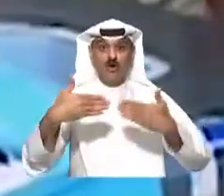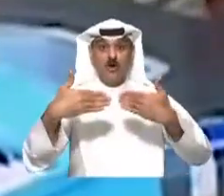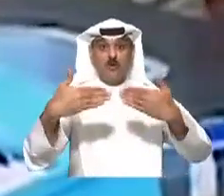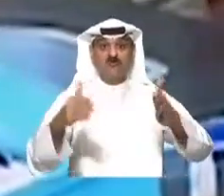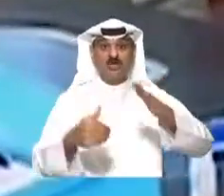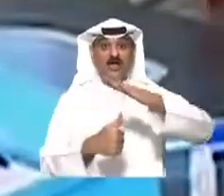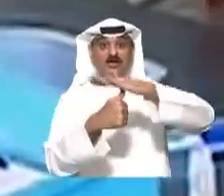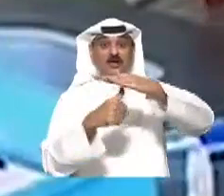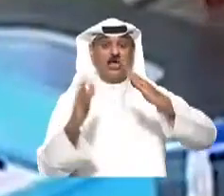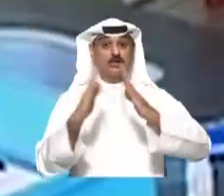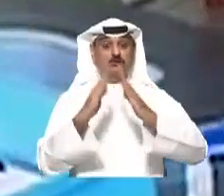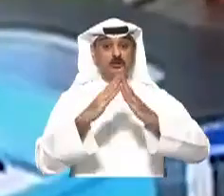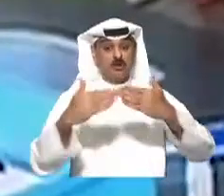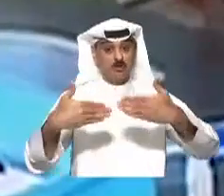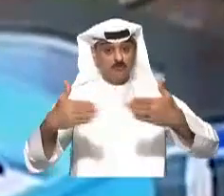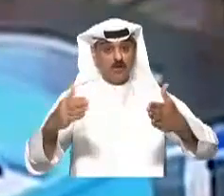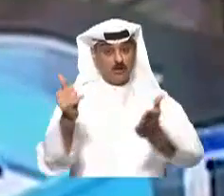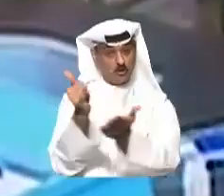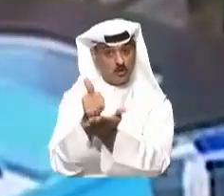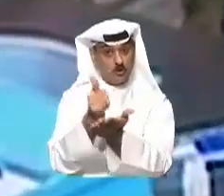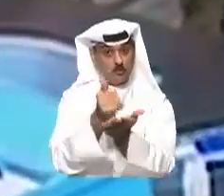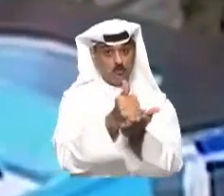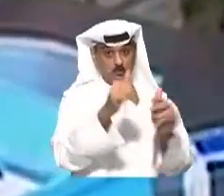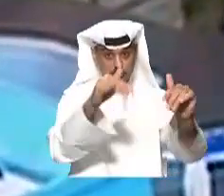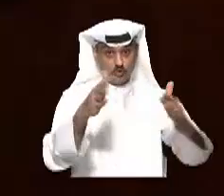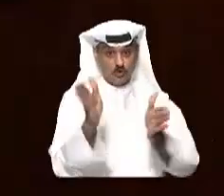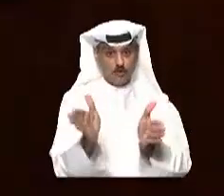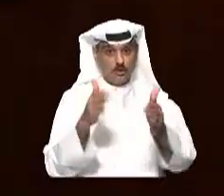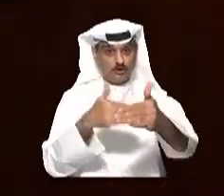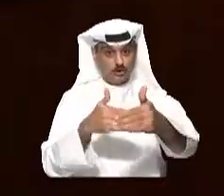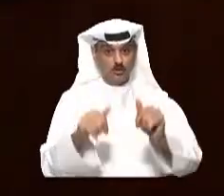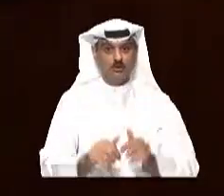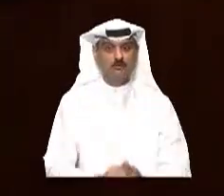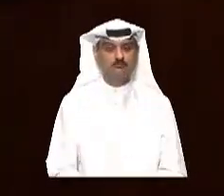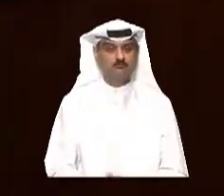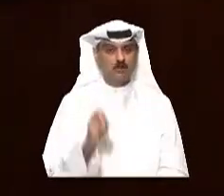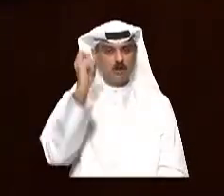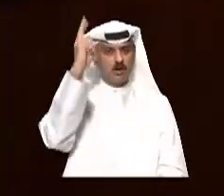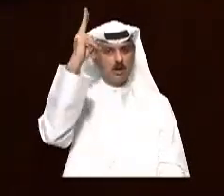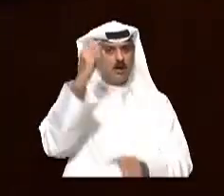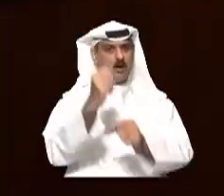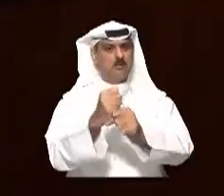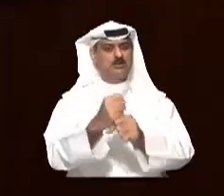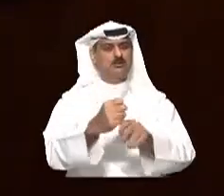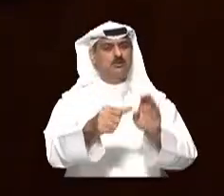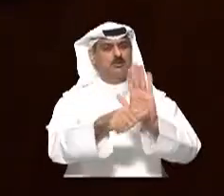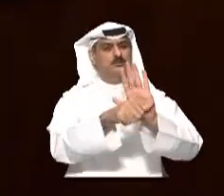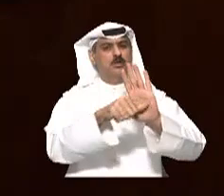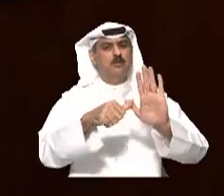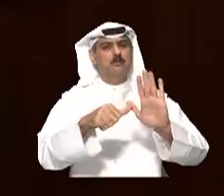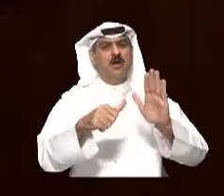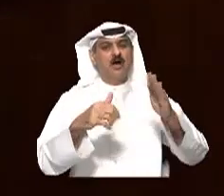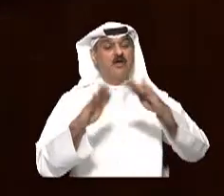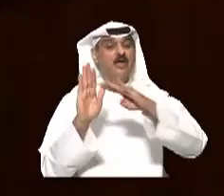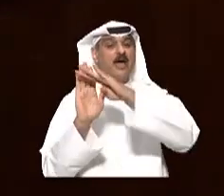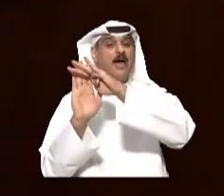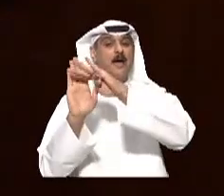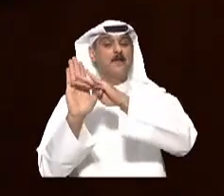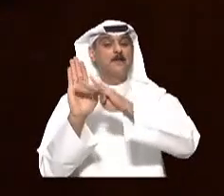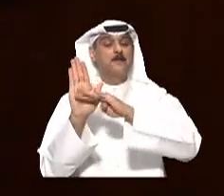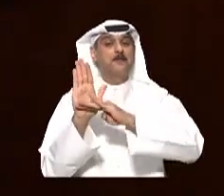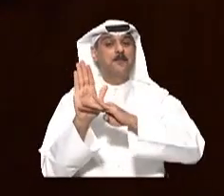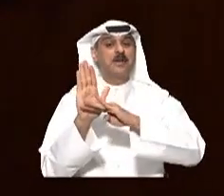السيسي وبحضور ممثلين عن الصندوق. المشروع هذا بدأ معنا من ضمن برنامج